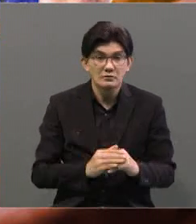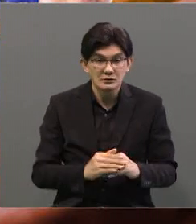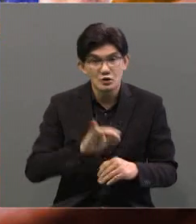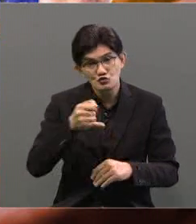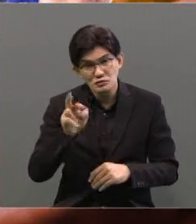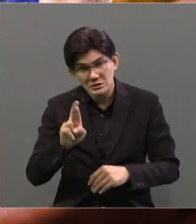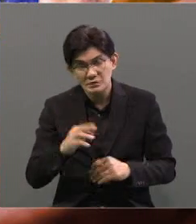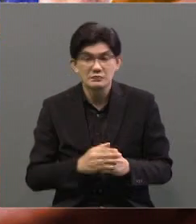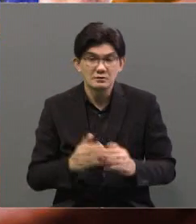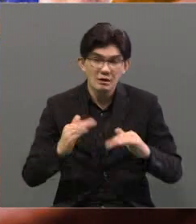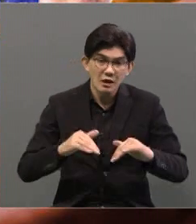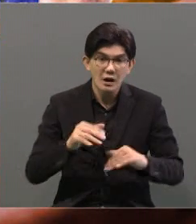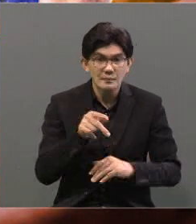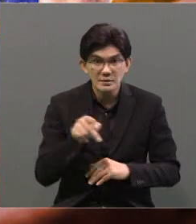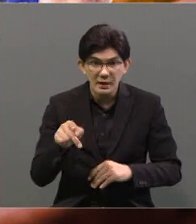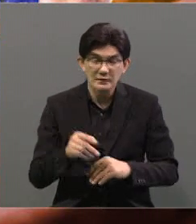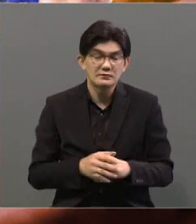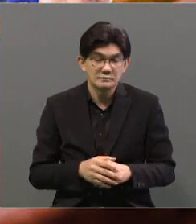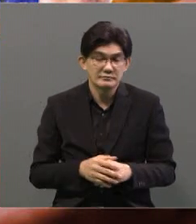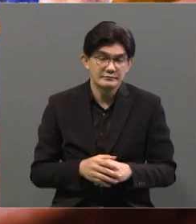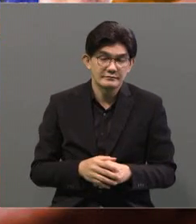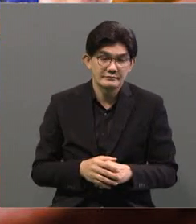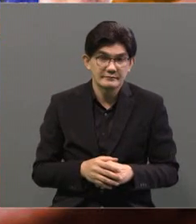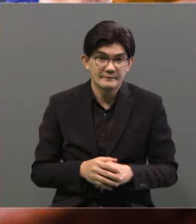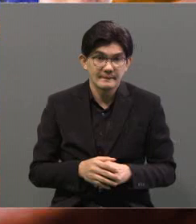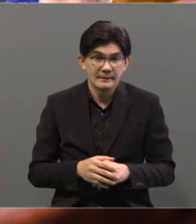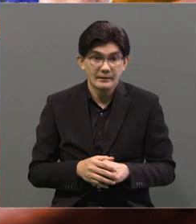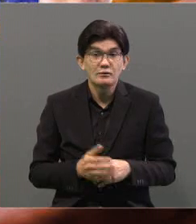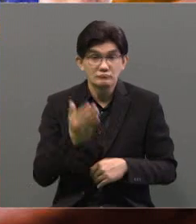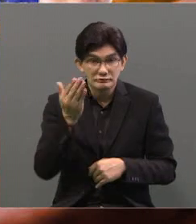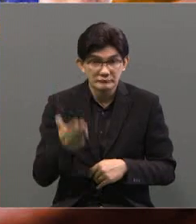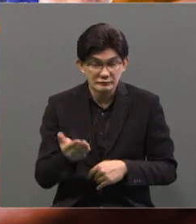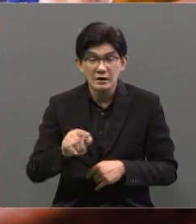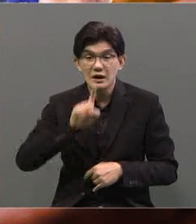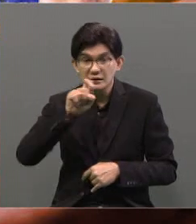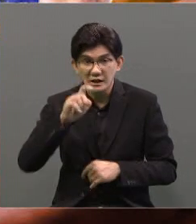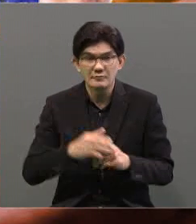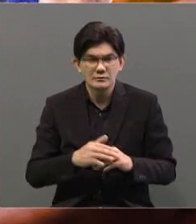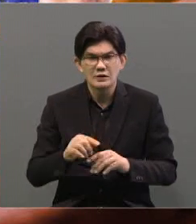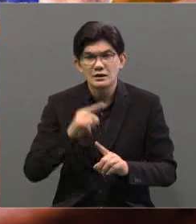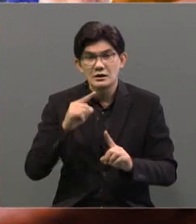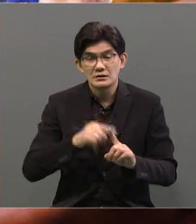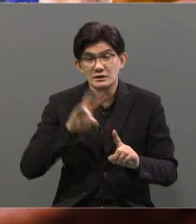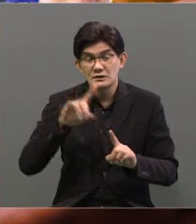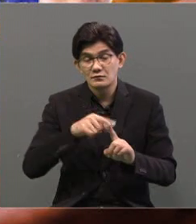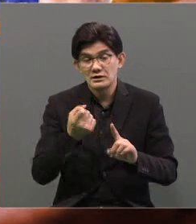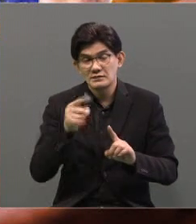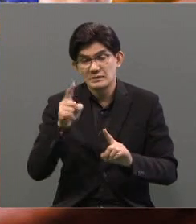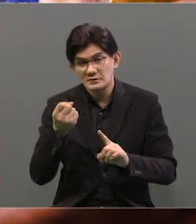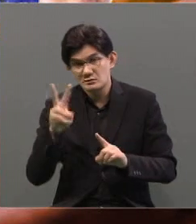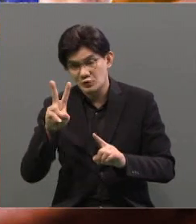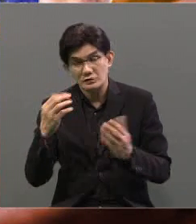จะเป็นทางด้านของคุณจุลินทร์แล้วก็คุณพีระพันธ์นะฮะย้ำว่านะโพนี้สำรวจตั้งแต่11-12กรกฎาคมซึ่ง